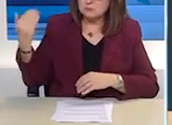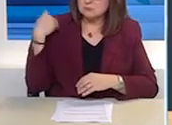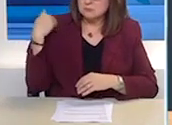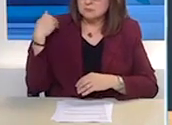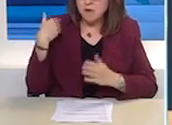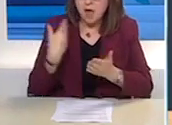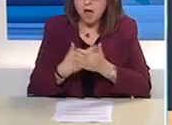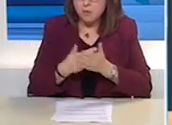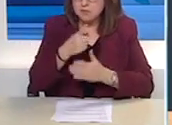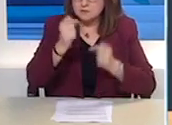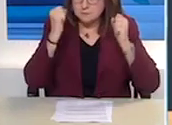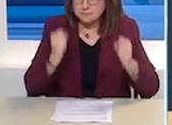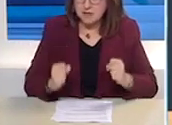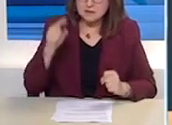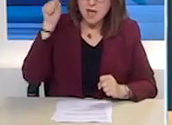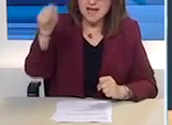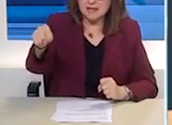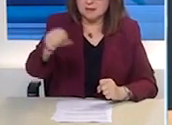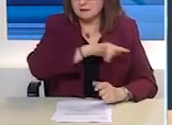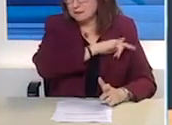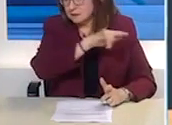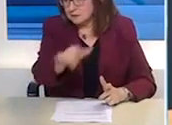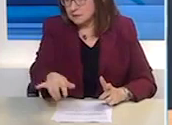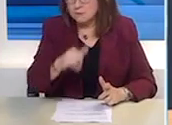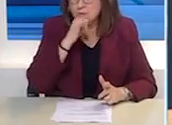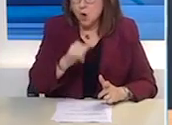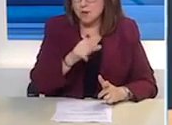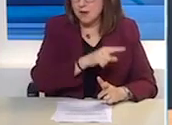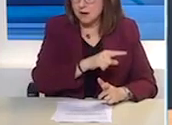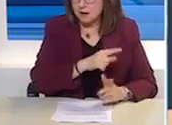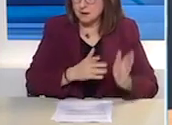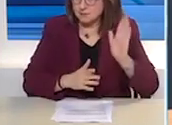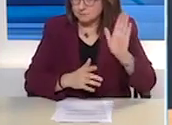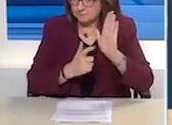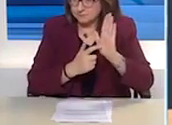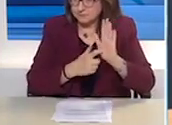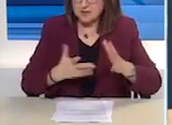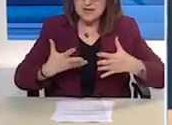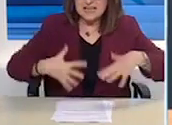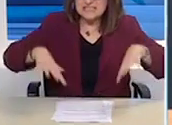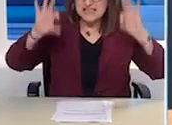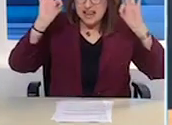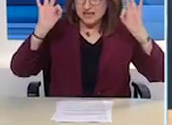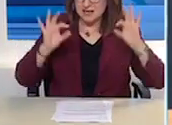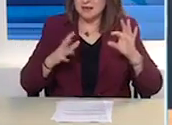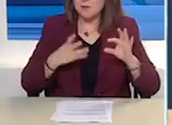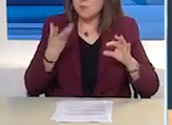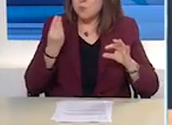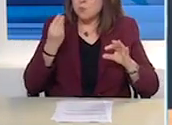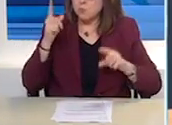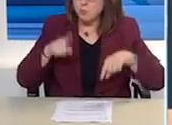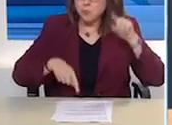συγκεκριμένο αποδεικτικό. Και μάλιστα έχουμε και δεκάδες περιπτώσεις, ειδικά όταν είμαστε στην αρχή της επιβολής του μέτρου, που